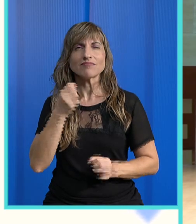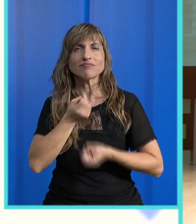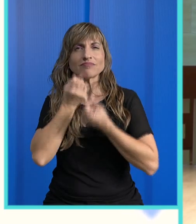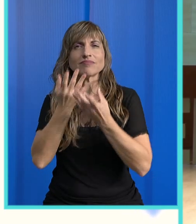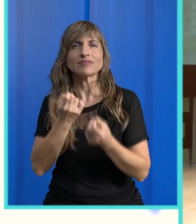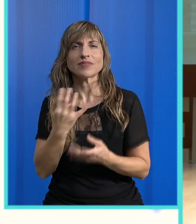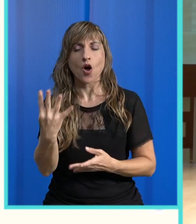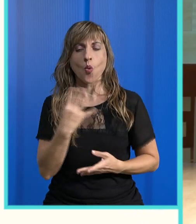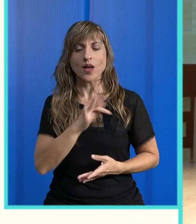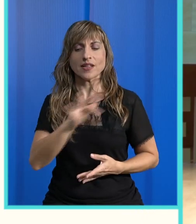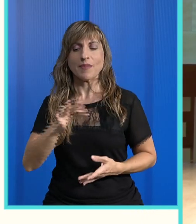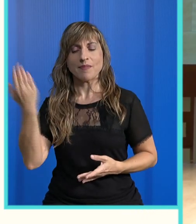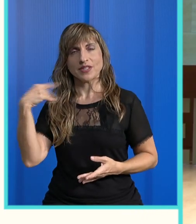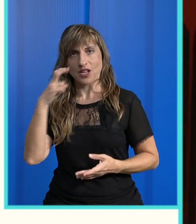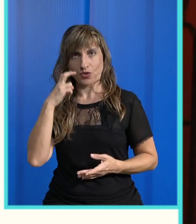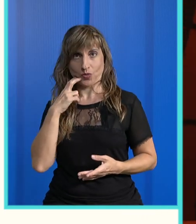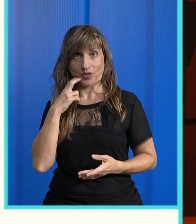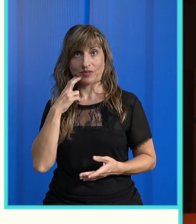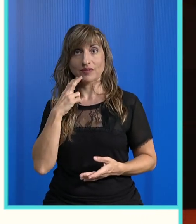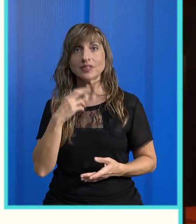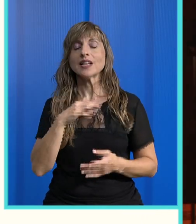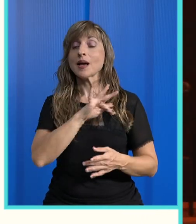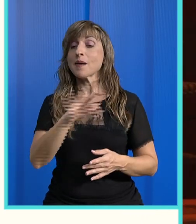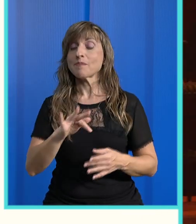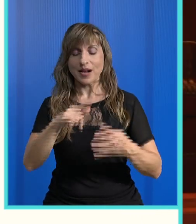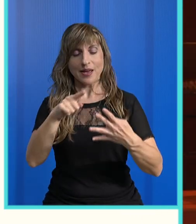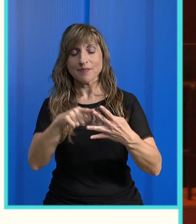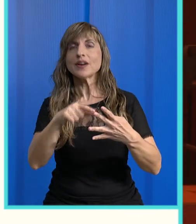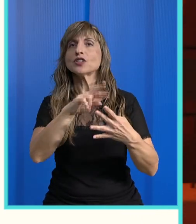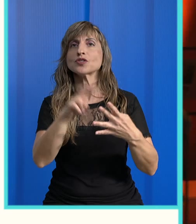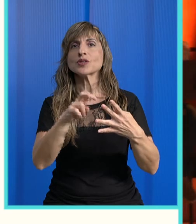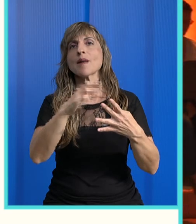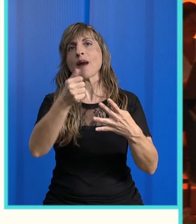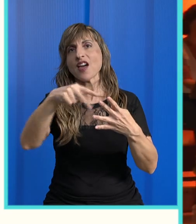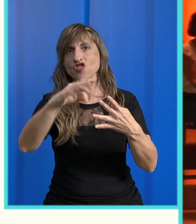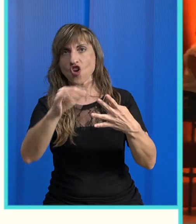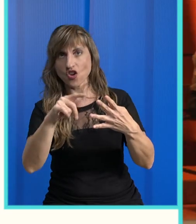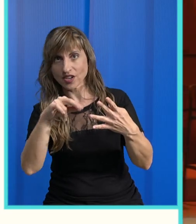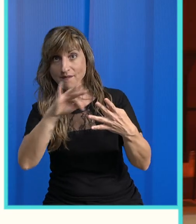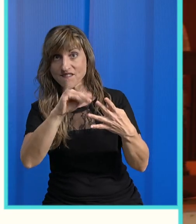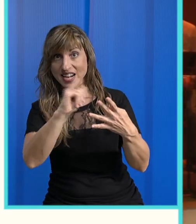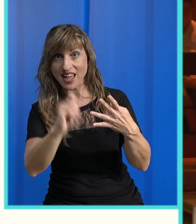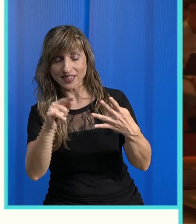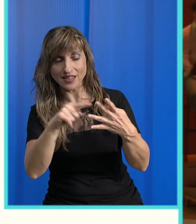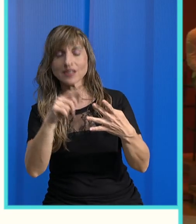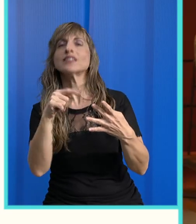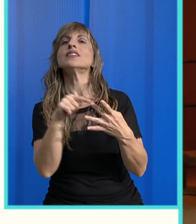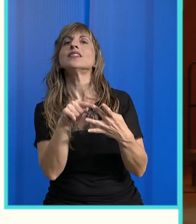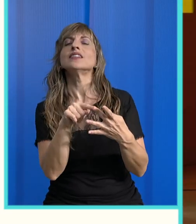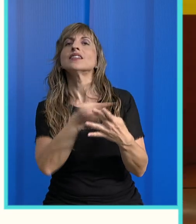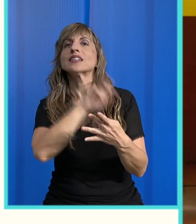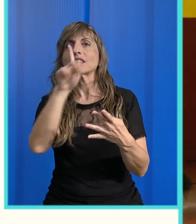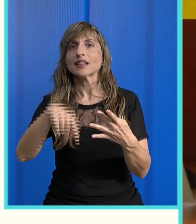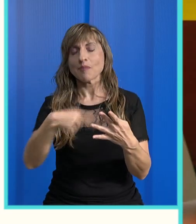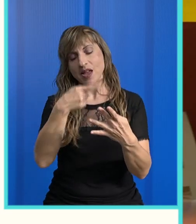guardons el passat mes de juny. Els altres premiats han estat Josep Anton Fernández amb el 47è Miquel de Palol de